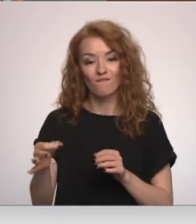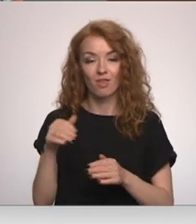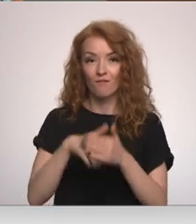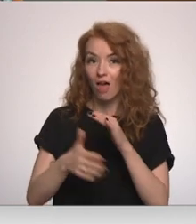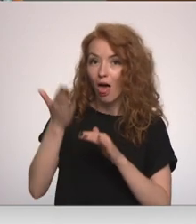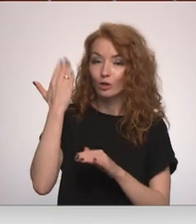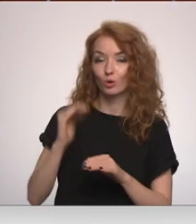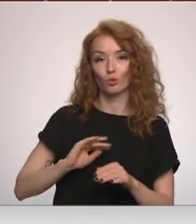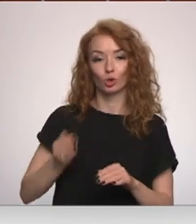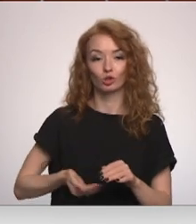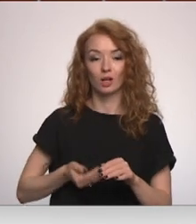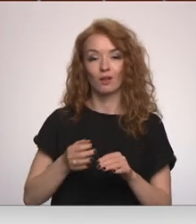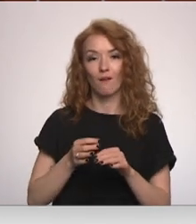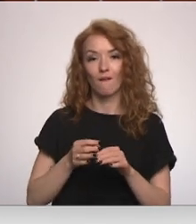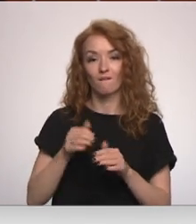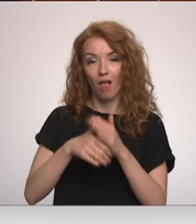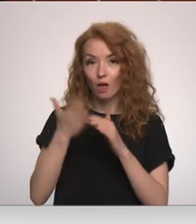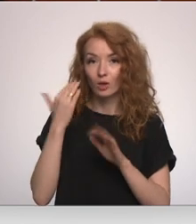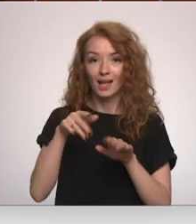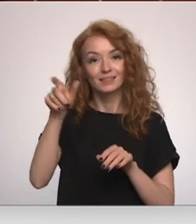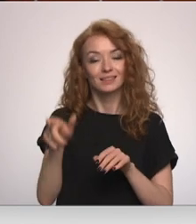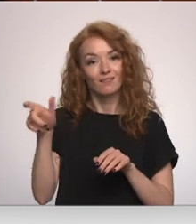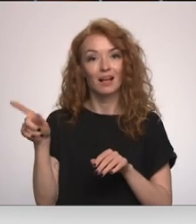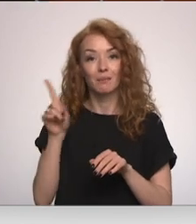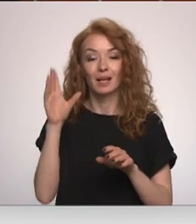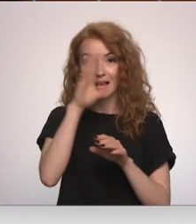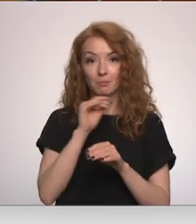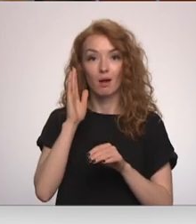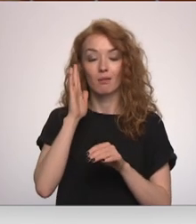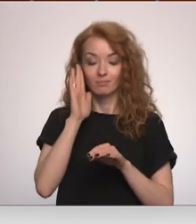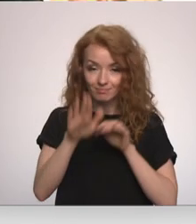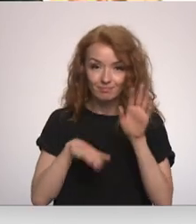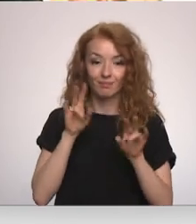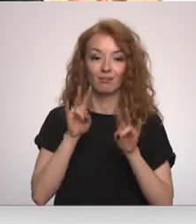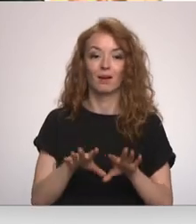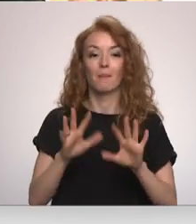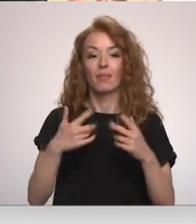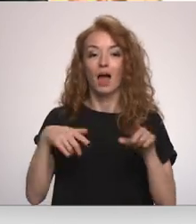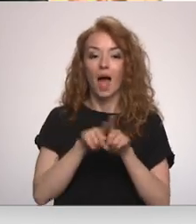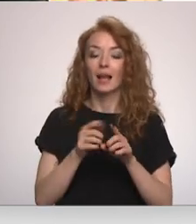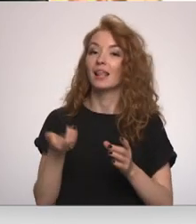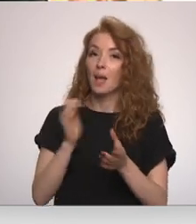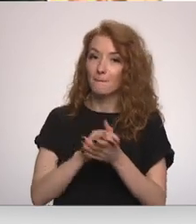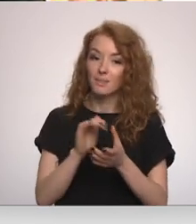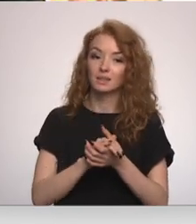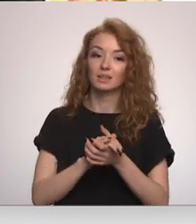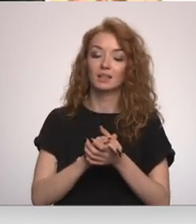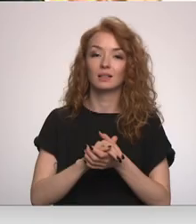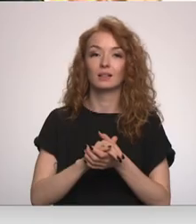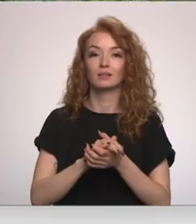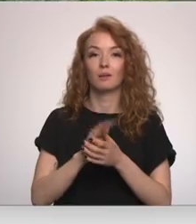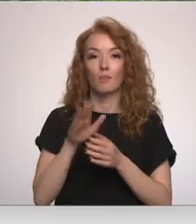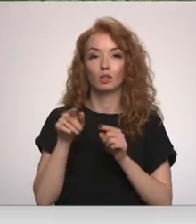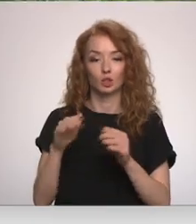vai muižas vēsturē, lai nu, ne tikai cilvēkiem iespēja palikt pārnakšņot, bet arī nu, to arī iepazīties par šo